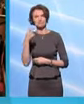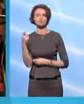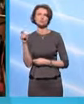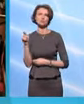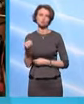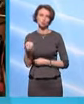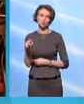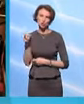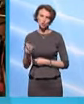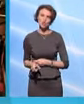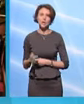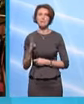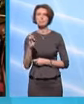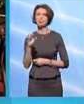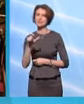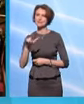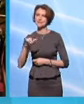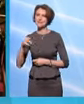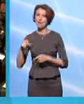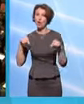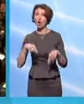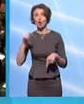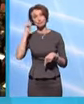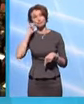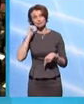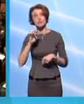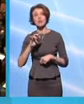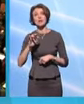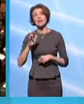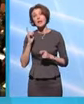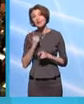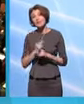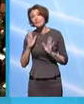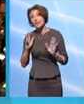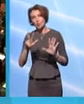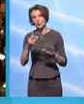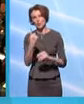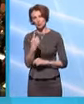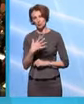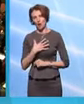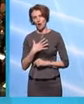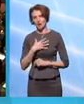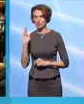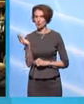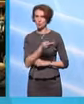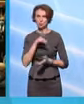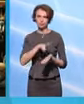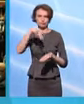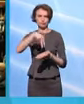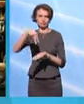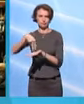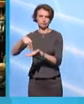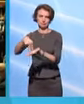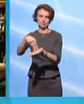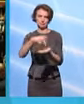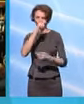Borsellino, che oggi avrebbe compiuto 81 anni. Tutti in piedi per questo omaggio